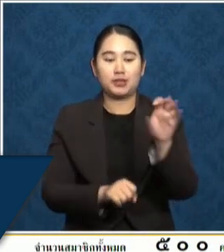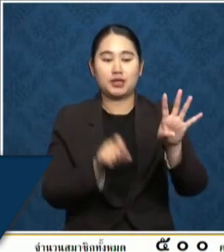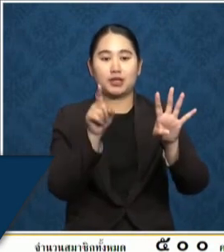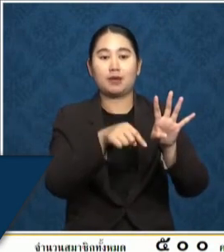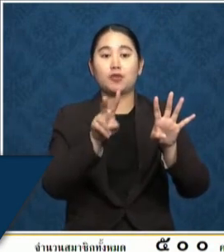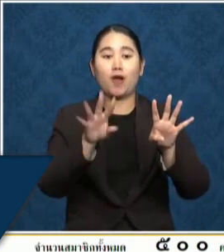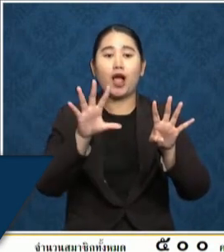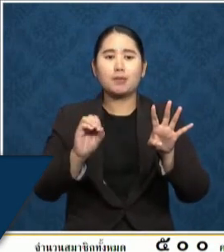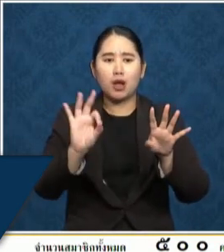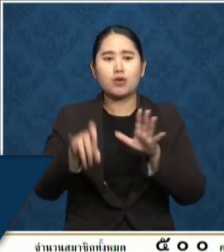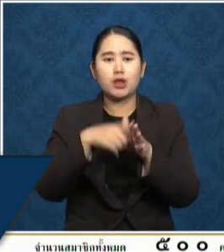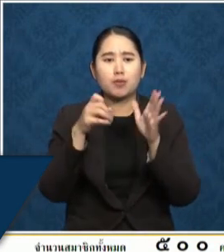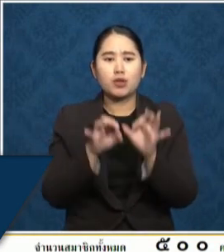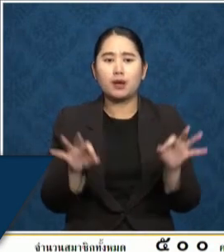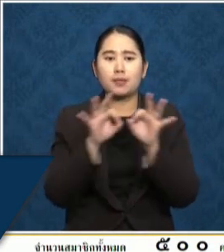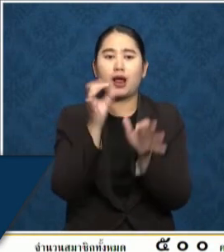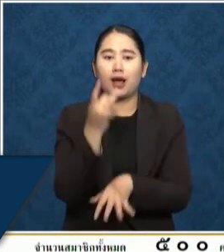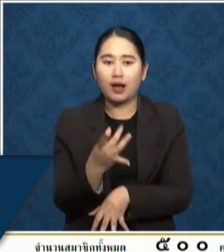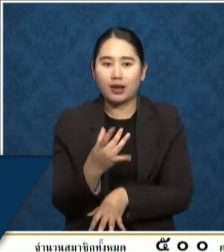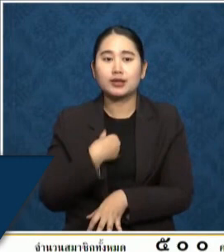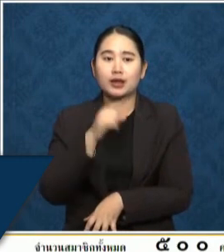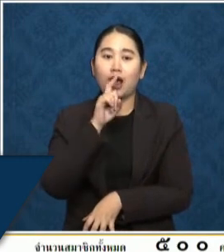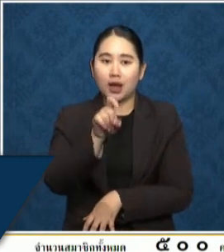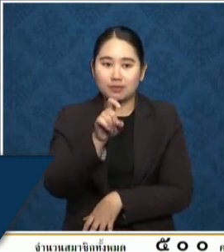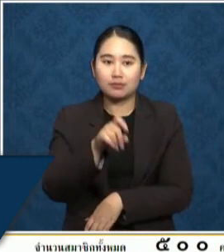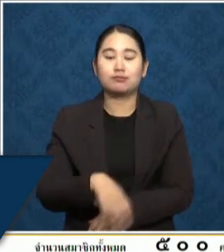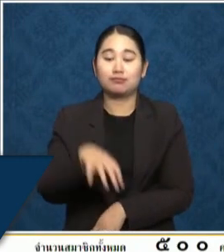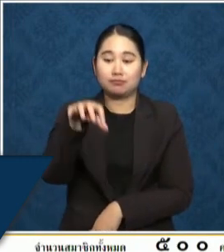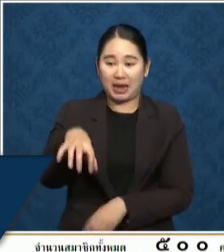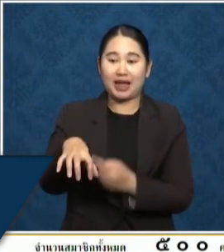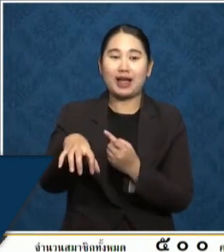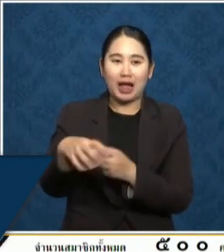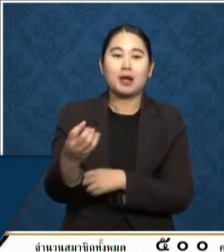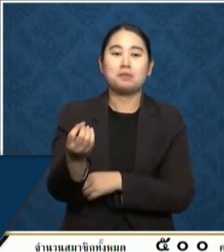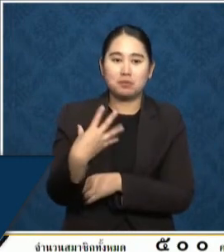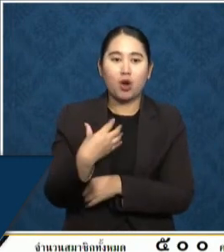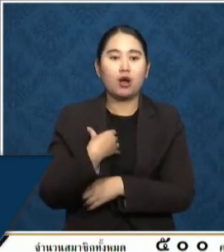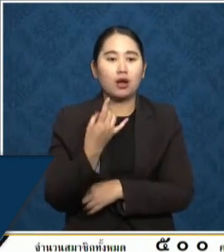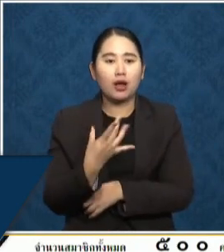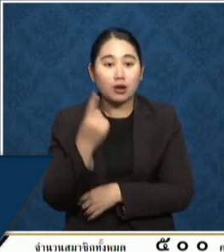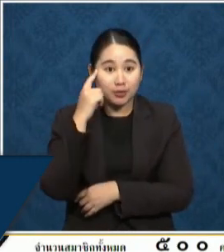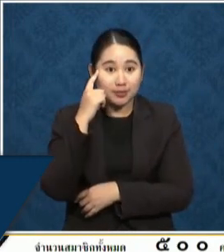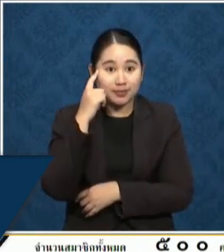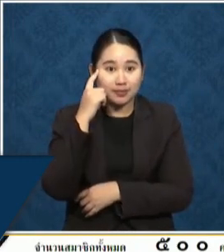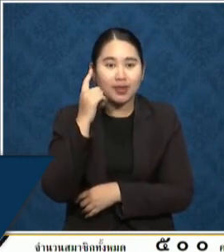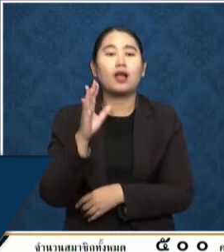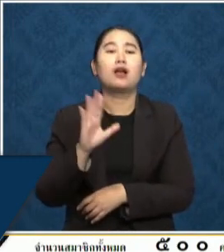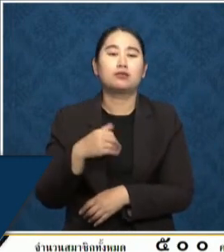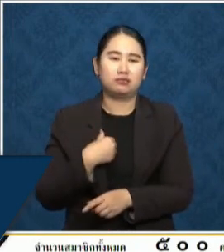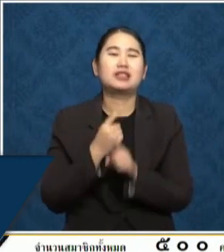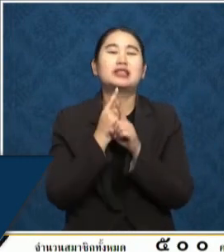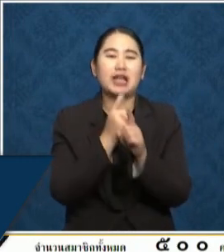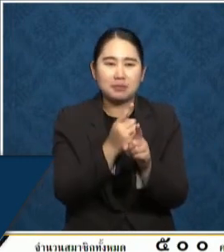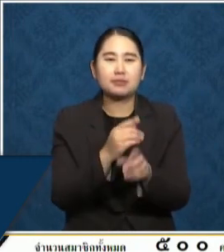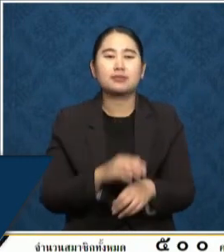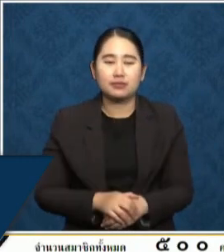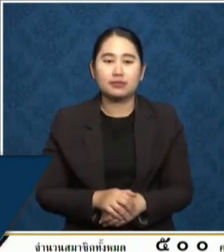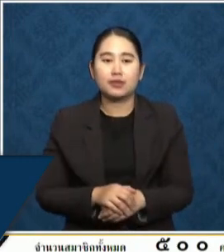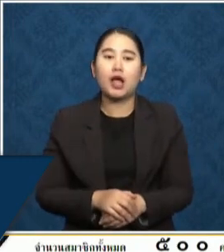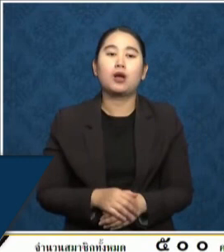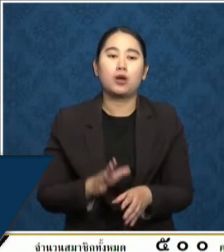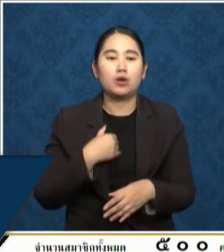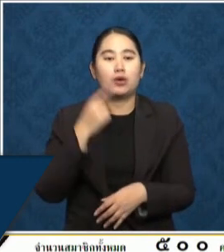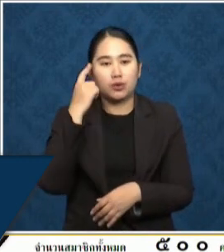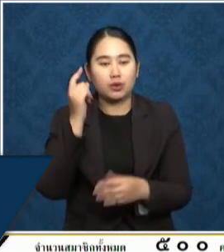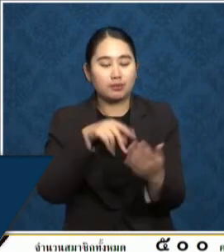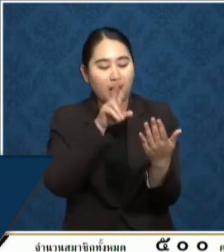ทับ 59 คืออะไรท่านทราบไครัวาหนวยงานตอบใวฟฑฝค้านวอย่ไรก็เป็ตามคำสั่งนะครับผมก็จำ